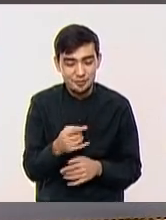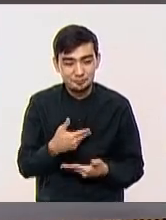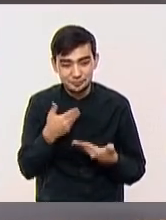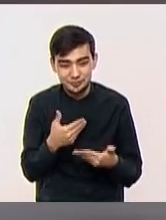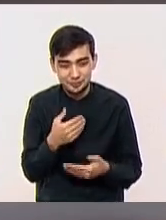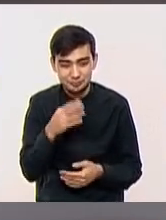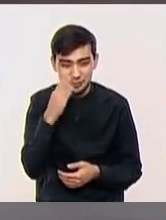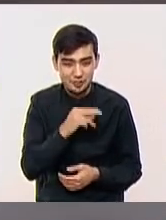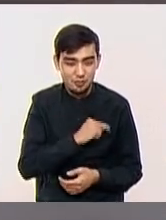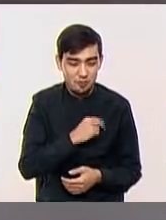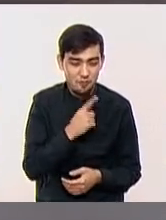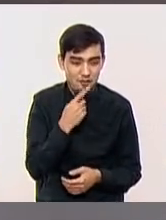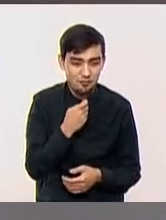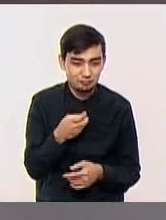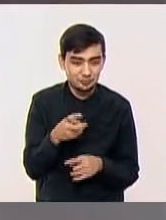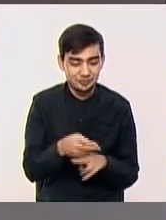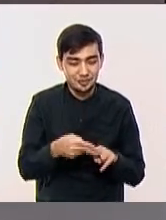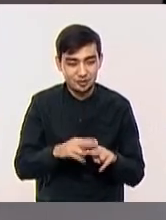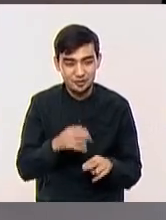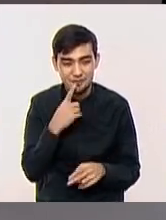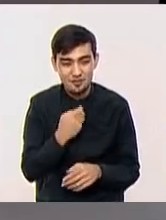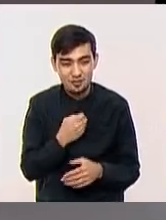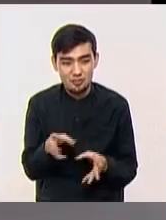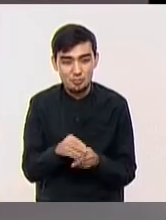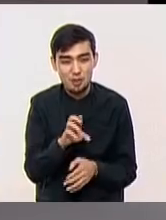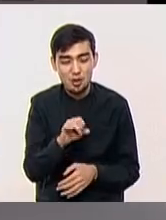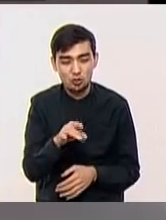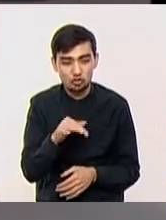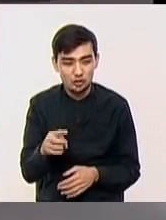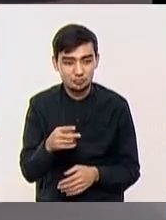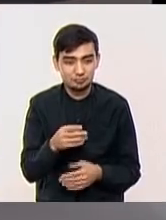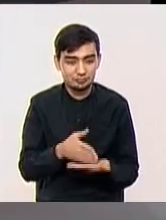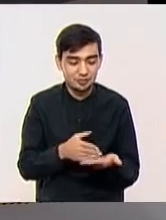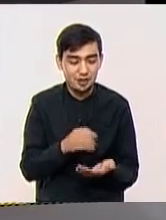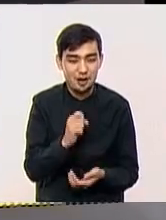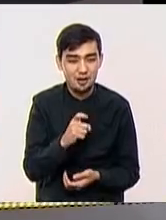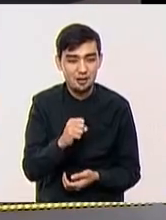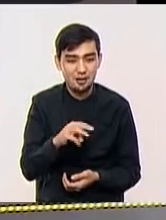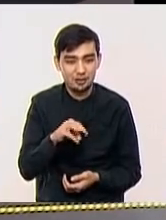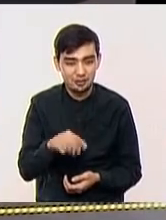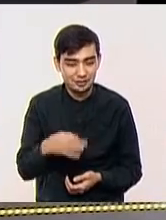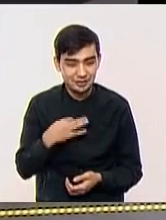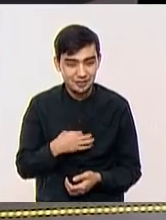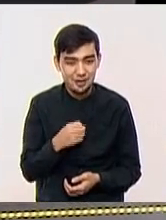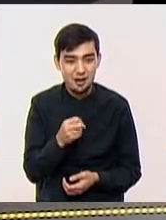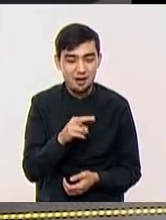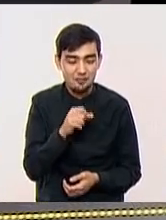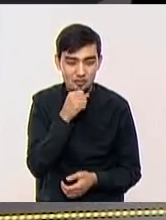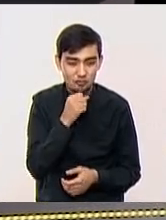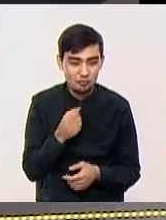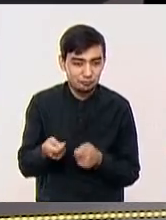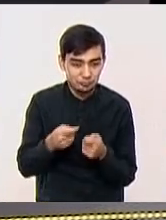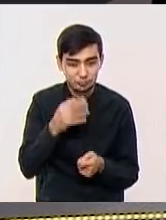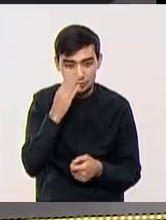жұмыс деген әскери бөлімнен келген әріптестерінен Бауыржанның үштен енді асқан ұлы Ағаділ, Аяз ата, әкемді әкелдің бе деп